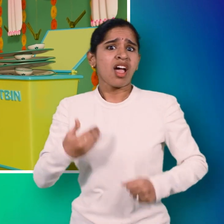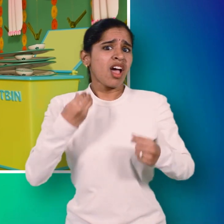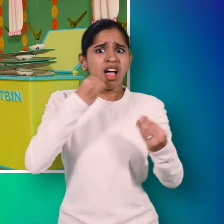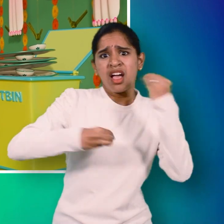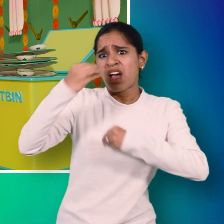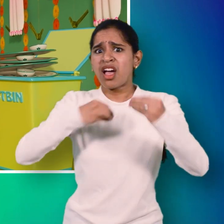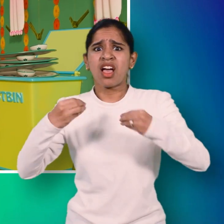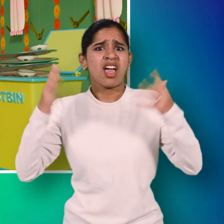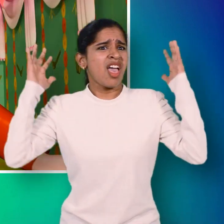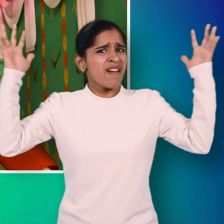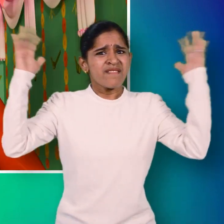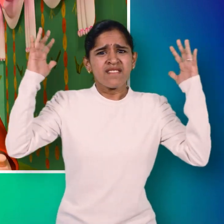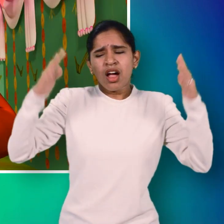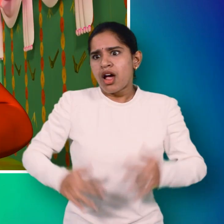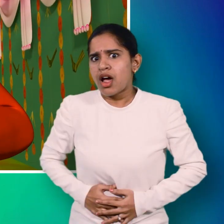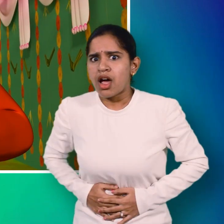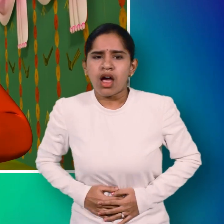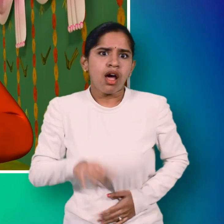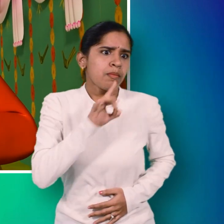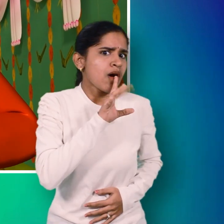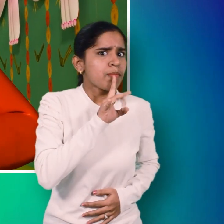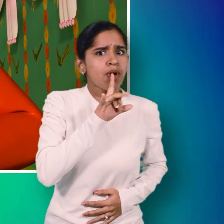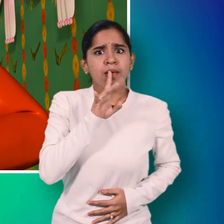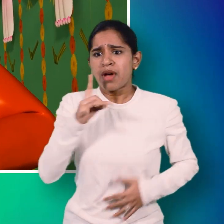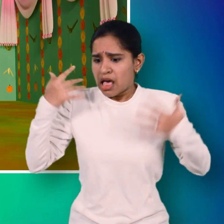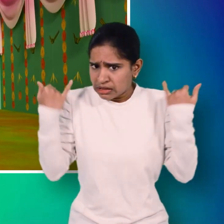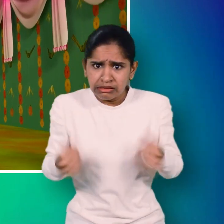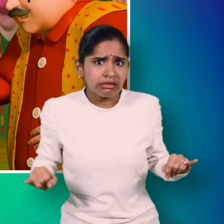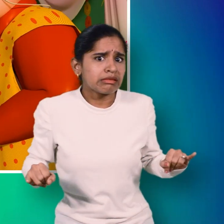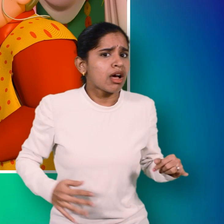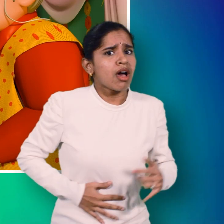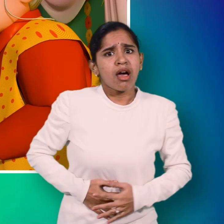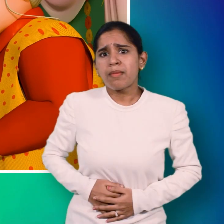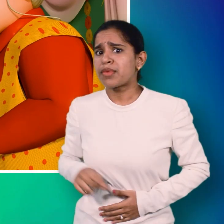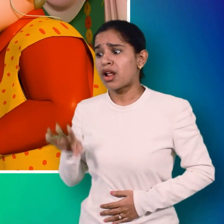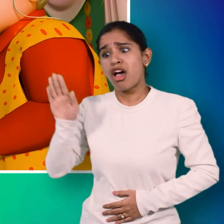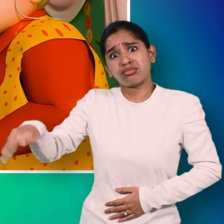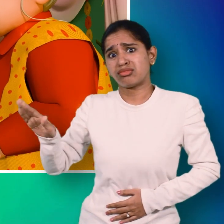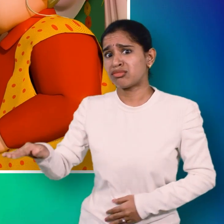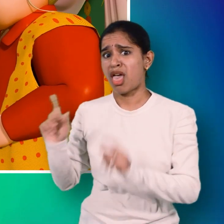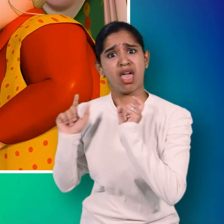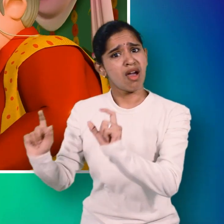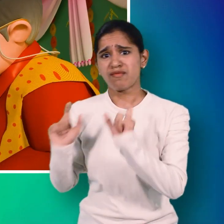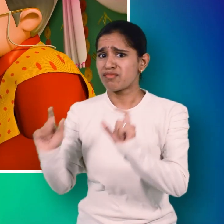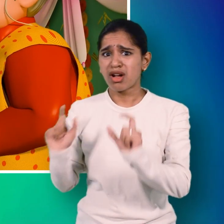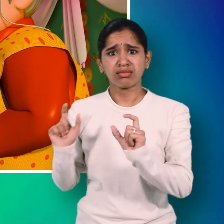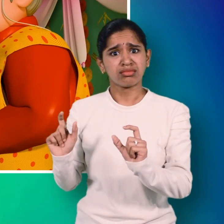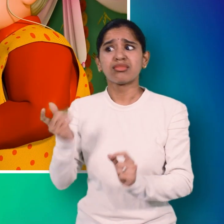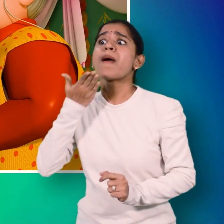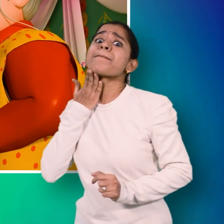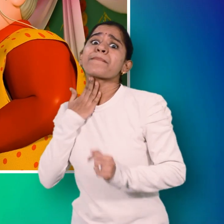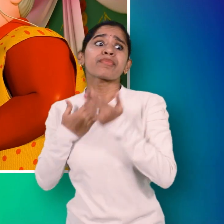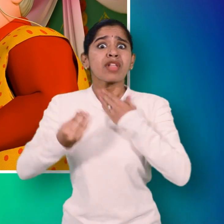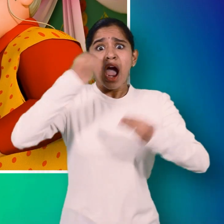मैंने खाया खूब सारा, पेट खराब हो गया मेरा। बच्चों कभी लालच न करना,